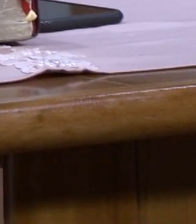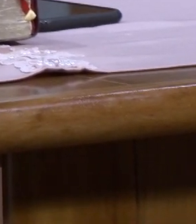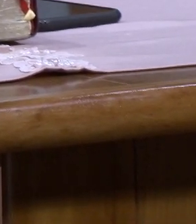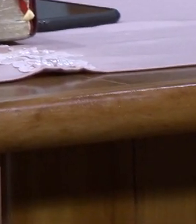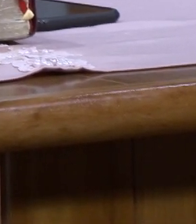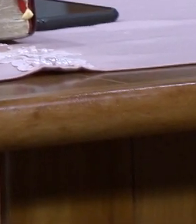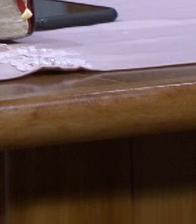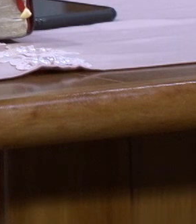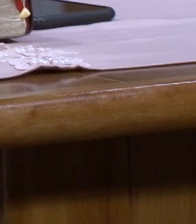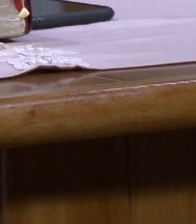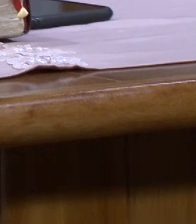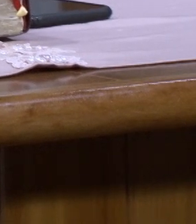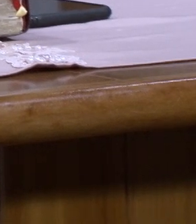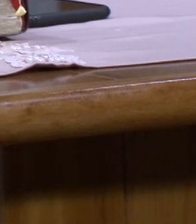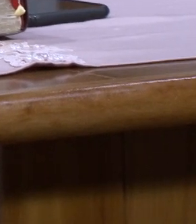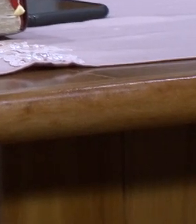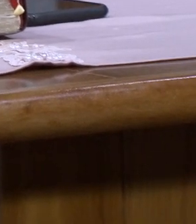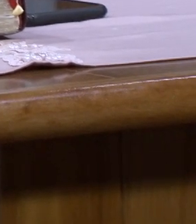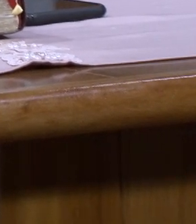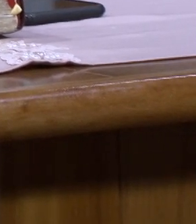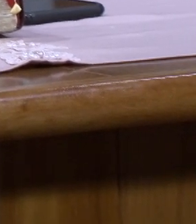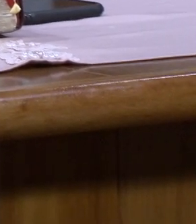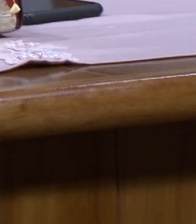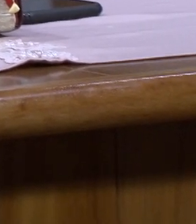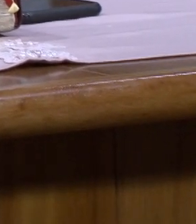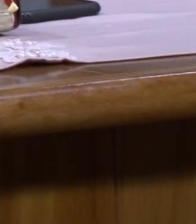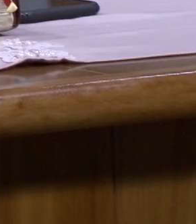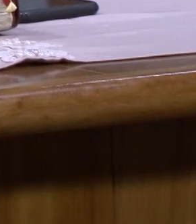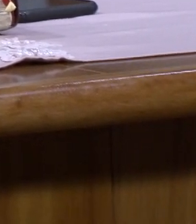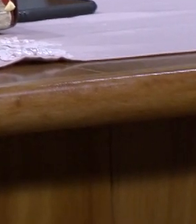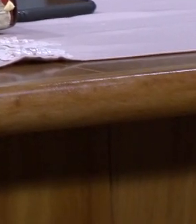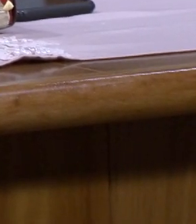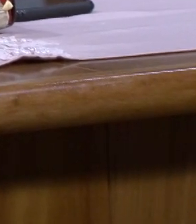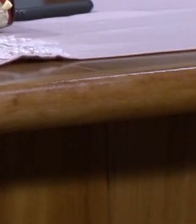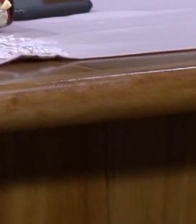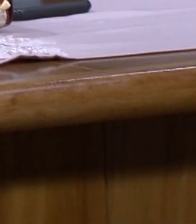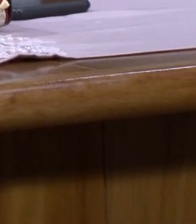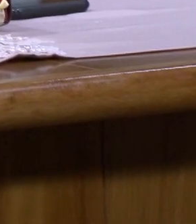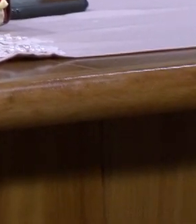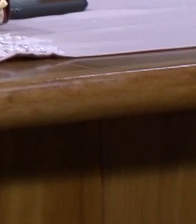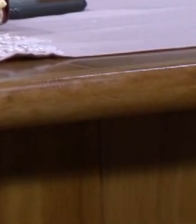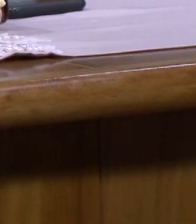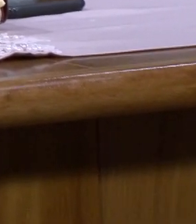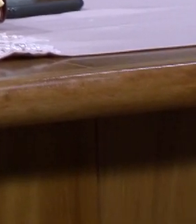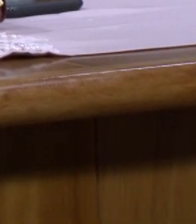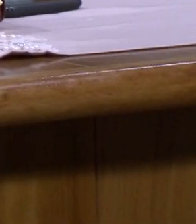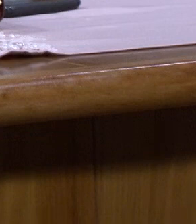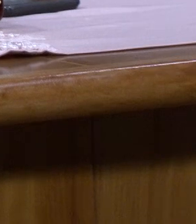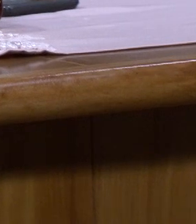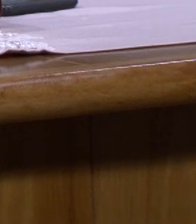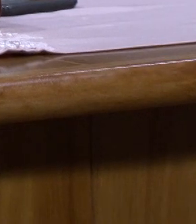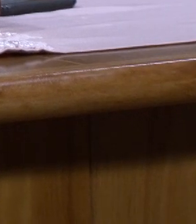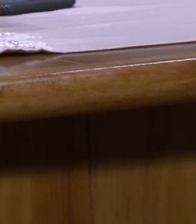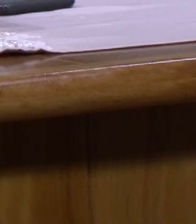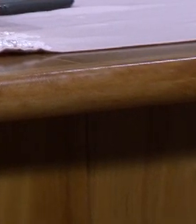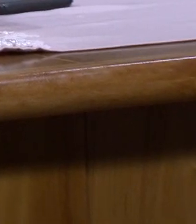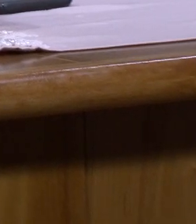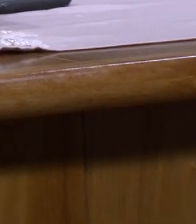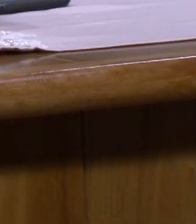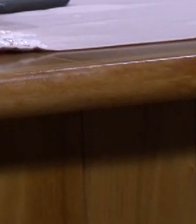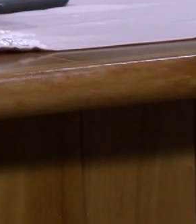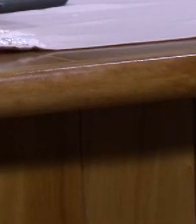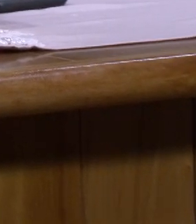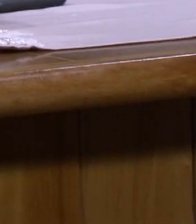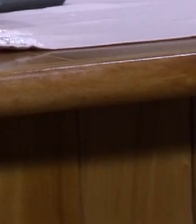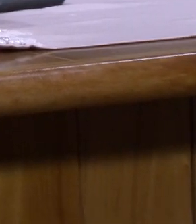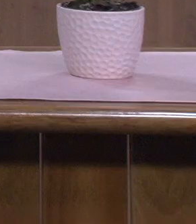Seigneur, nous puissions toucher la plénitude de ton enseignement pour nous ce matin. Ça, c'est la prière que nous faisons dans le nom